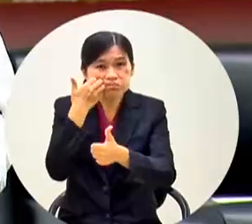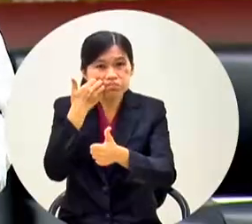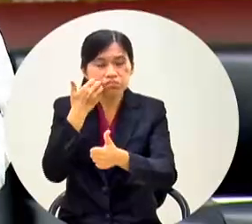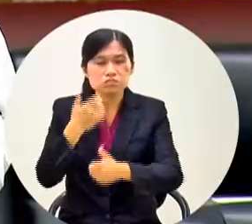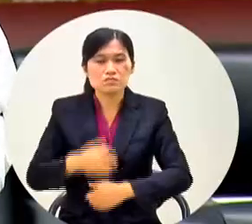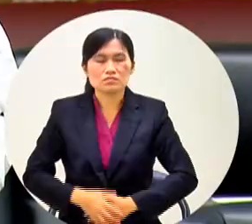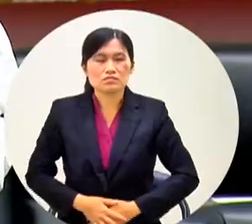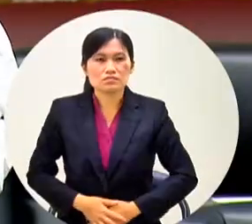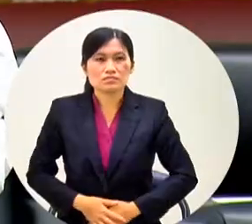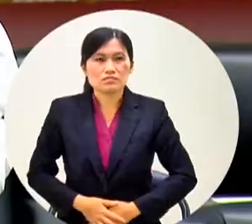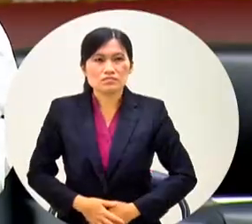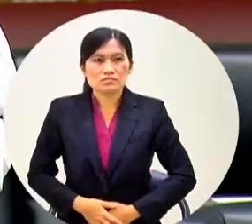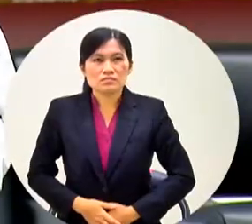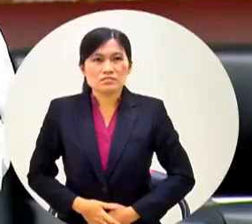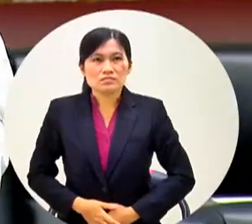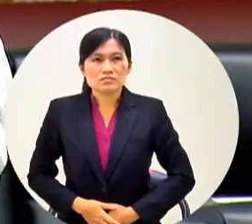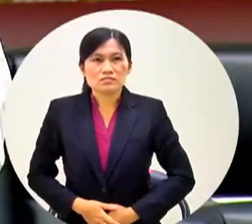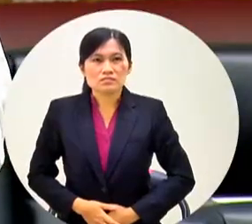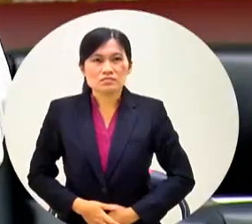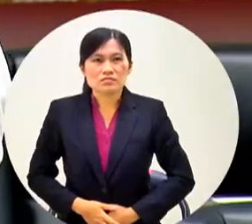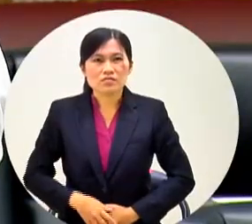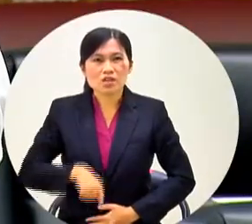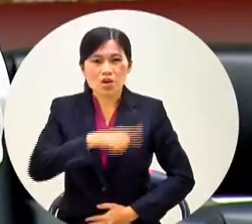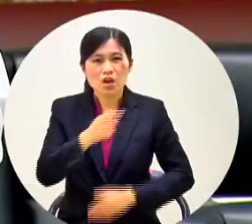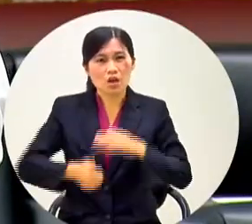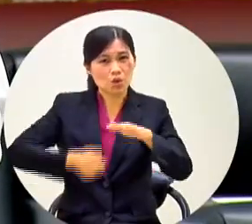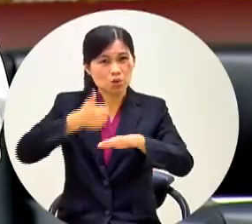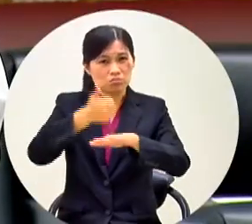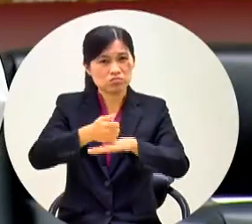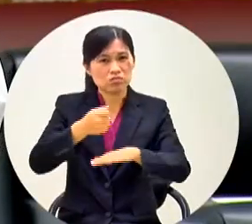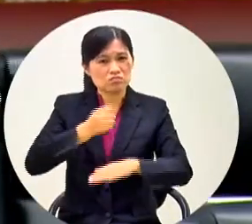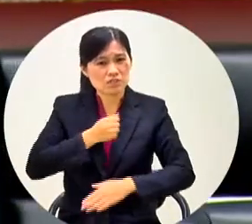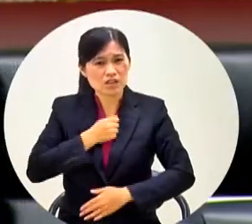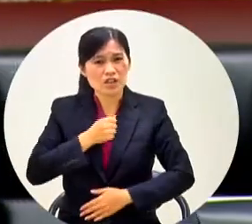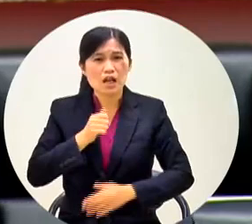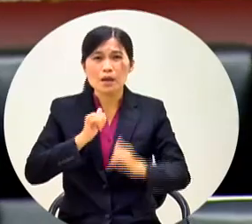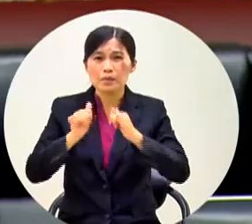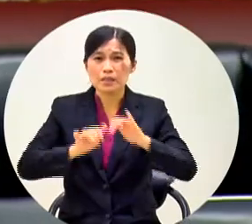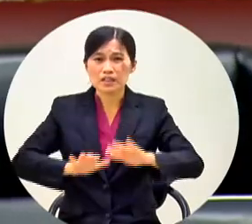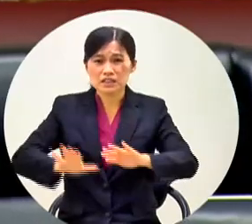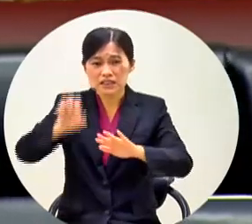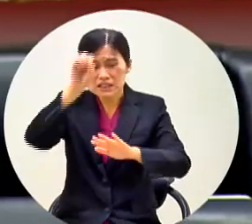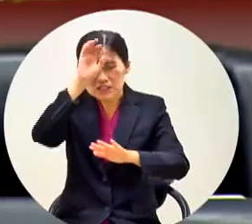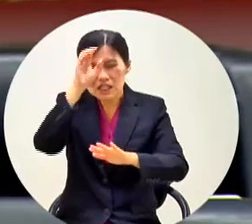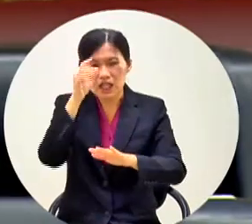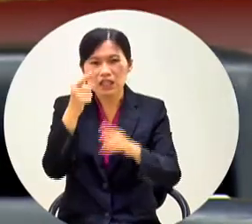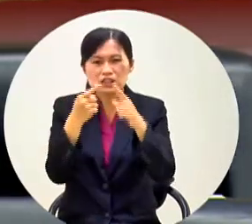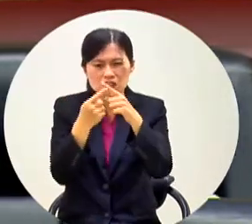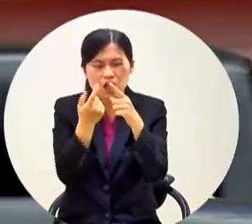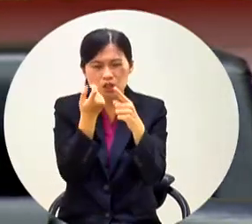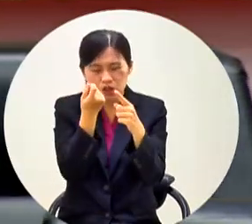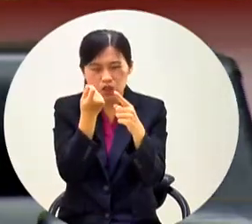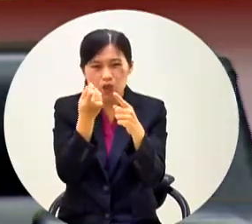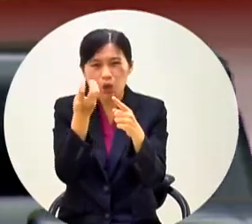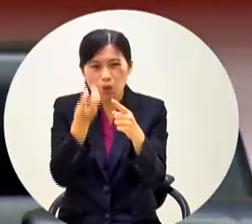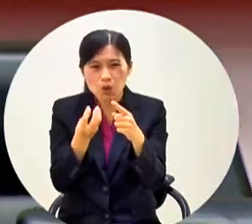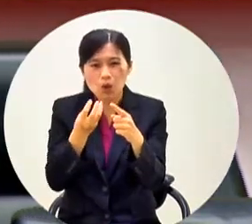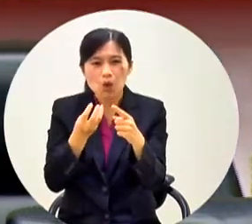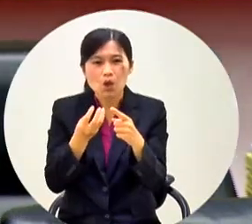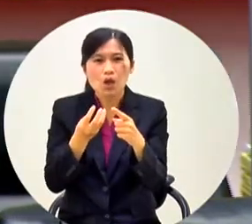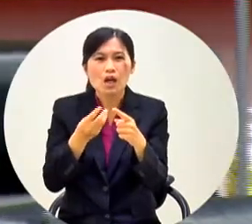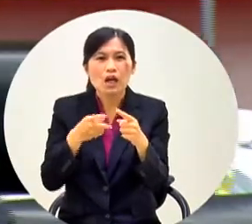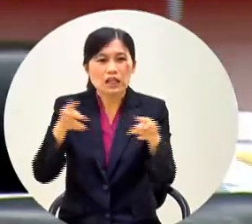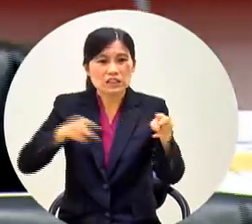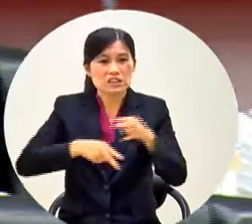我也要让主席知道，民进党少数在议事厅审查行使这个对抗权是可以